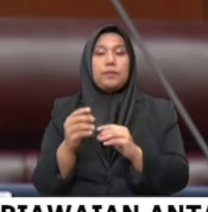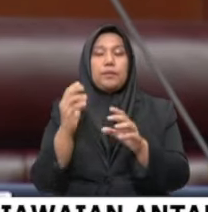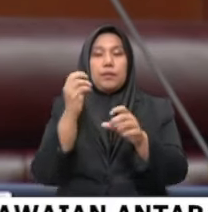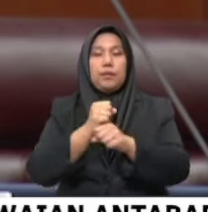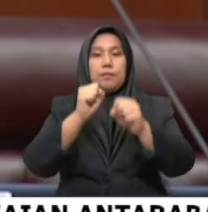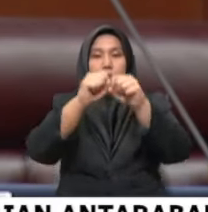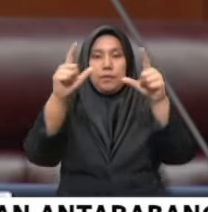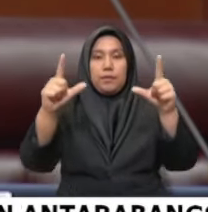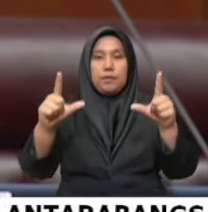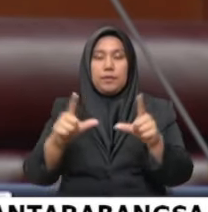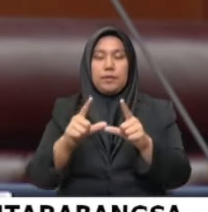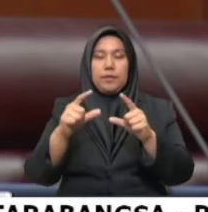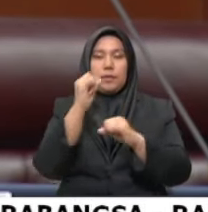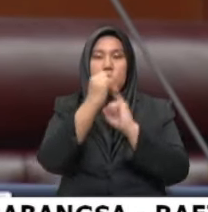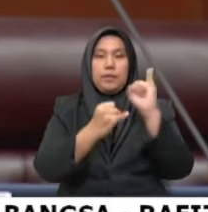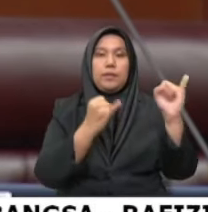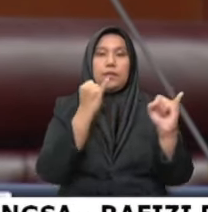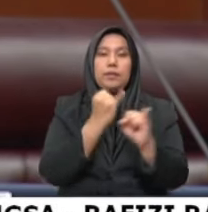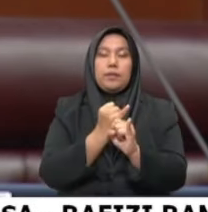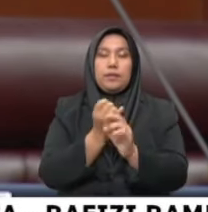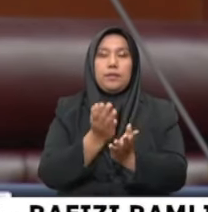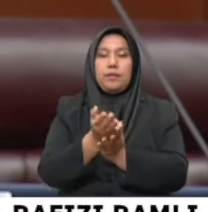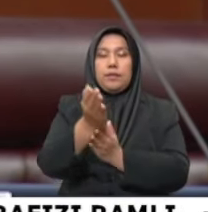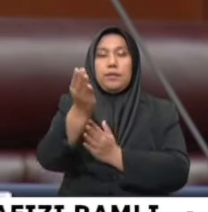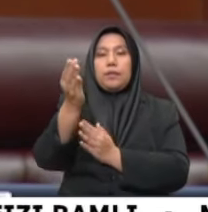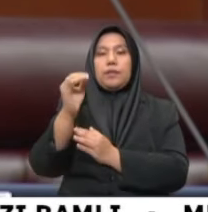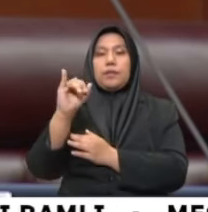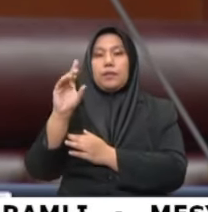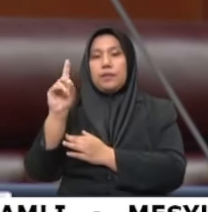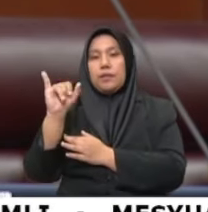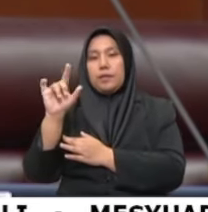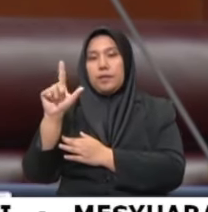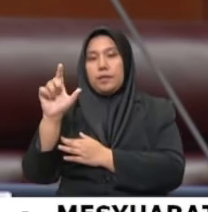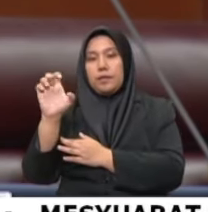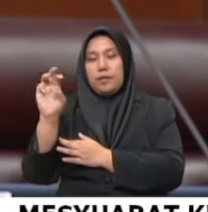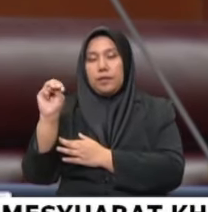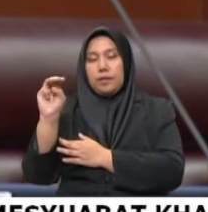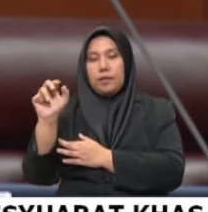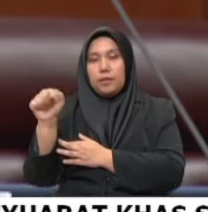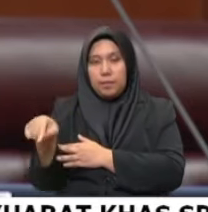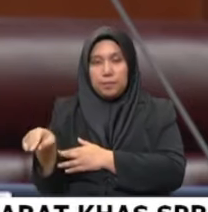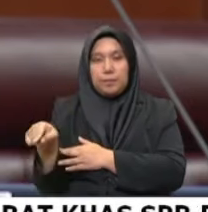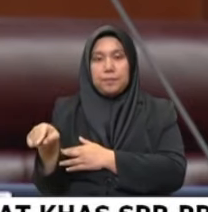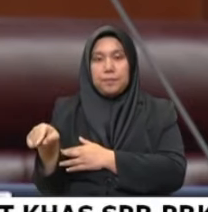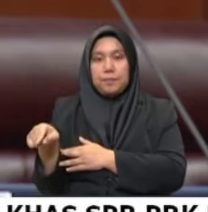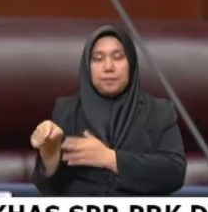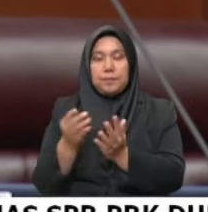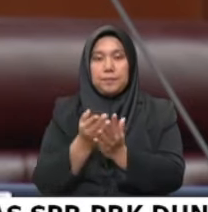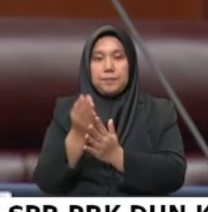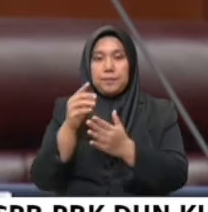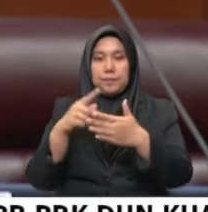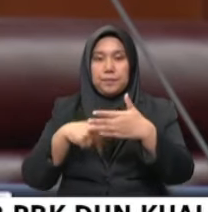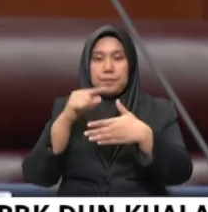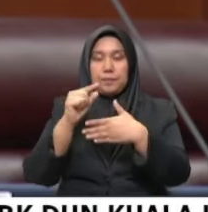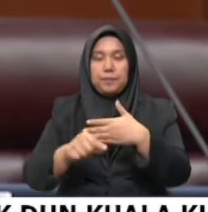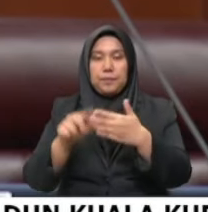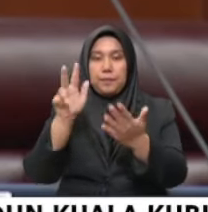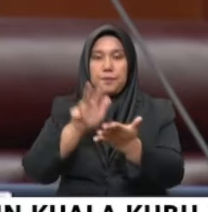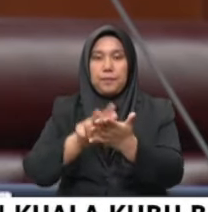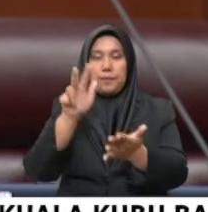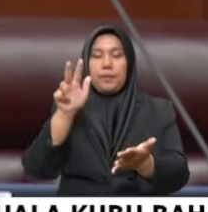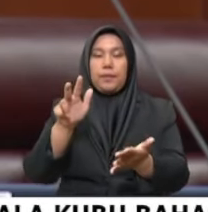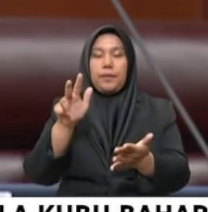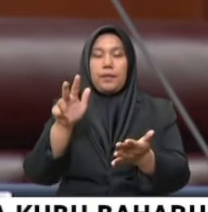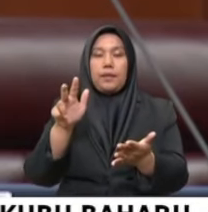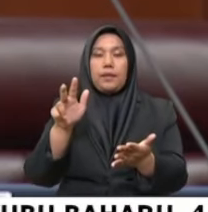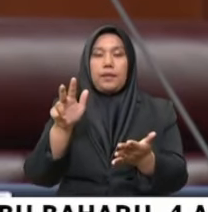pensijilan di peringkat antarabangsa melalui DELIMA Certified Training Program dengan izin Datuk Yang Pertua. Melalui program ini, guru-guru diiktiraf sama ada